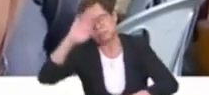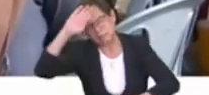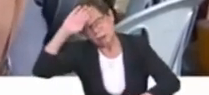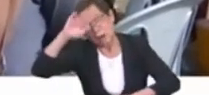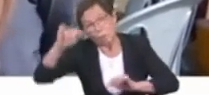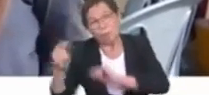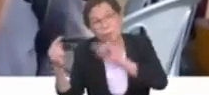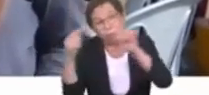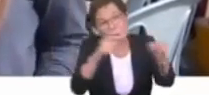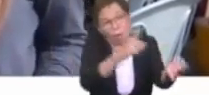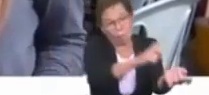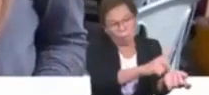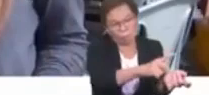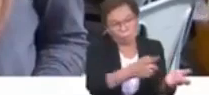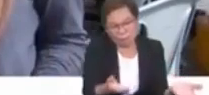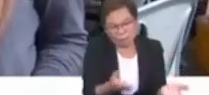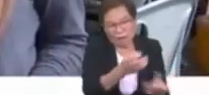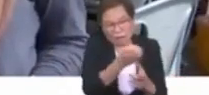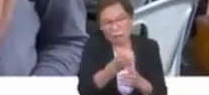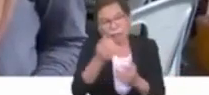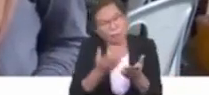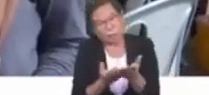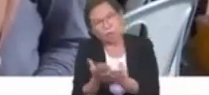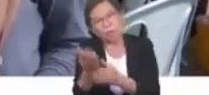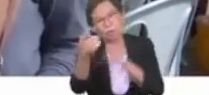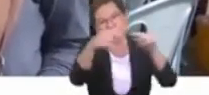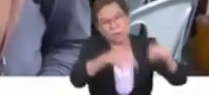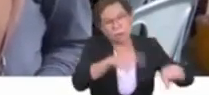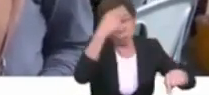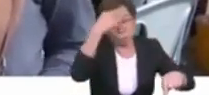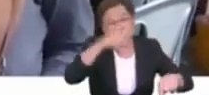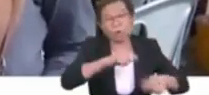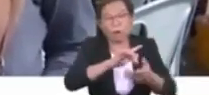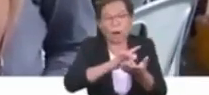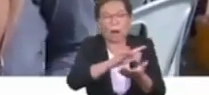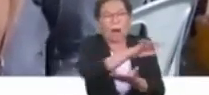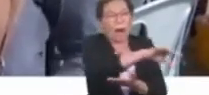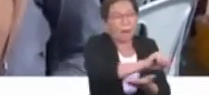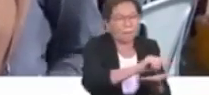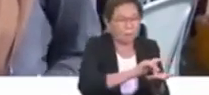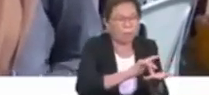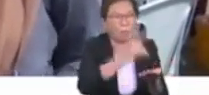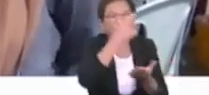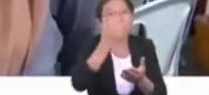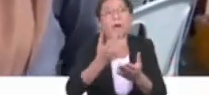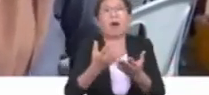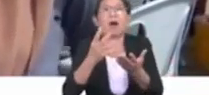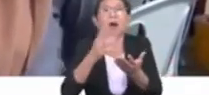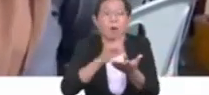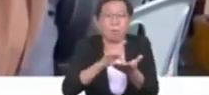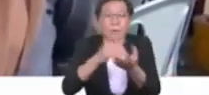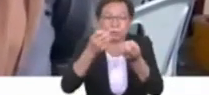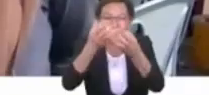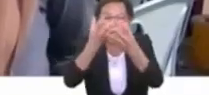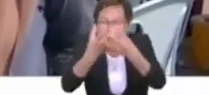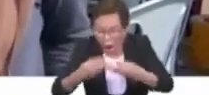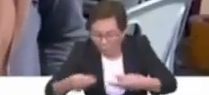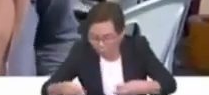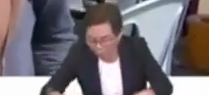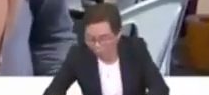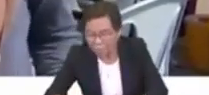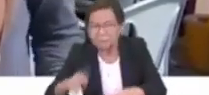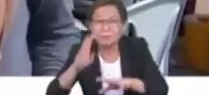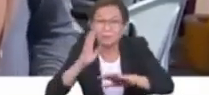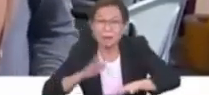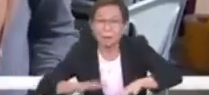mendapatkan rawatan anda di sini ataupun anda boleh terus datang ke sini untuk mengambil ubat-ubatan yang mungkin telah ditenggelami banjir sebelum ini.